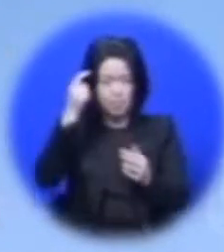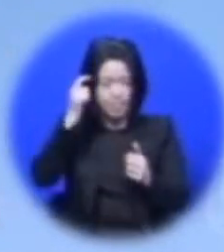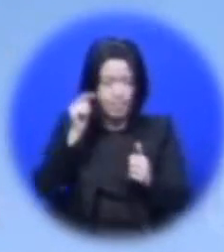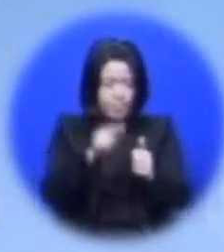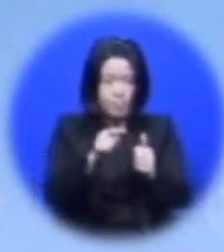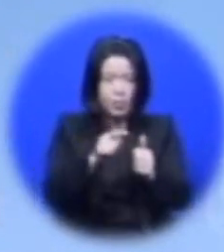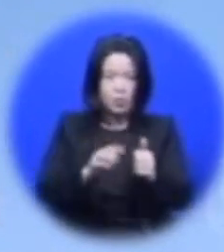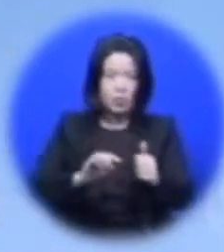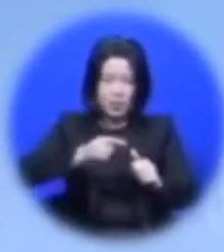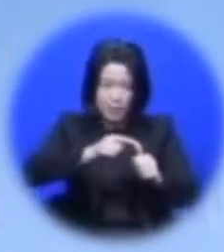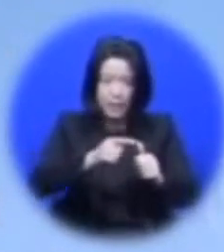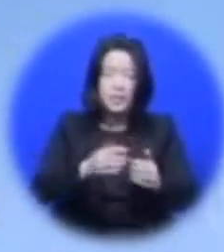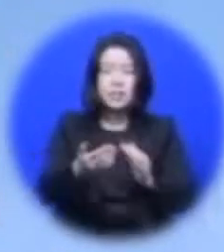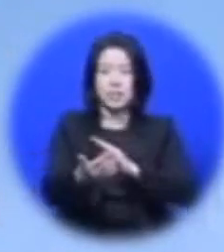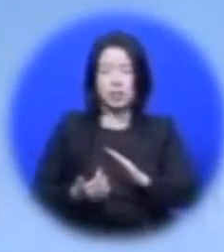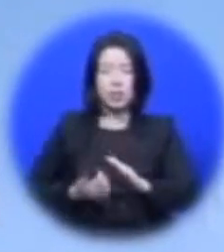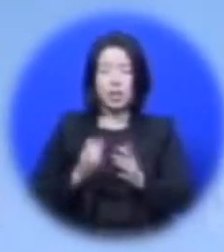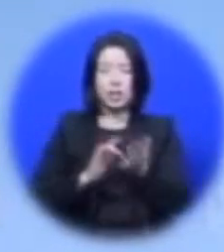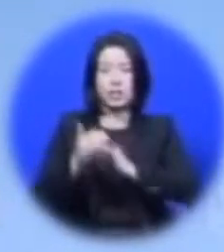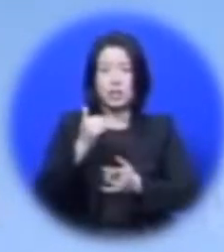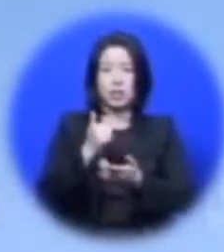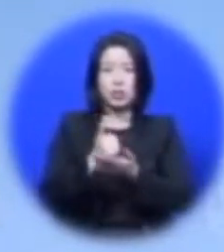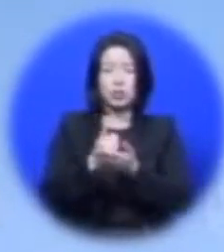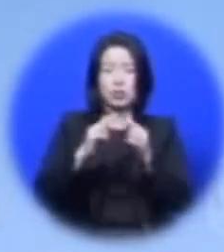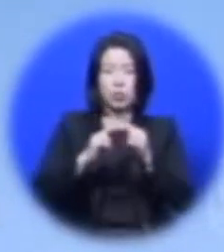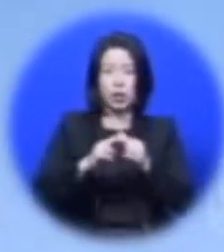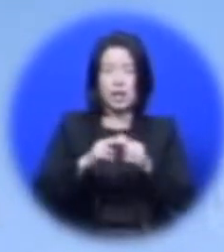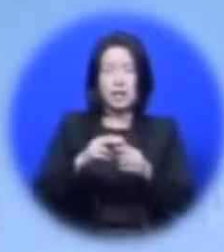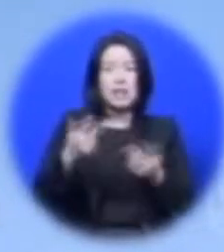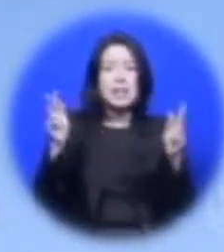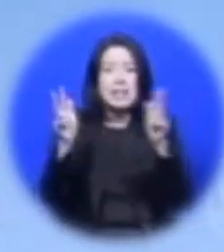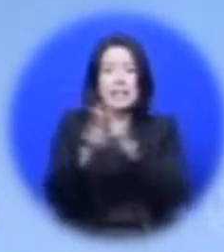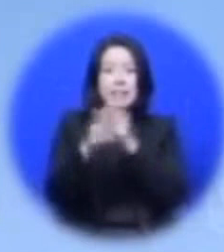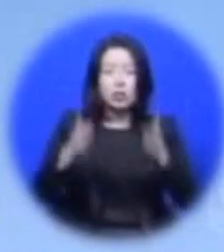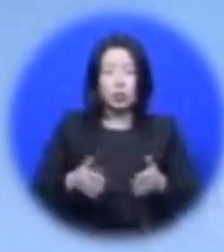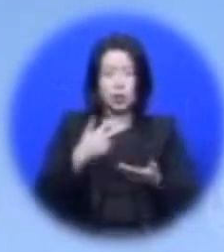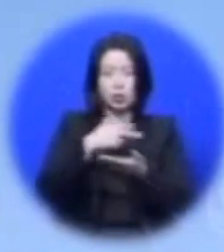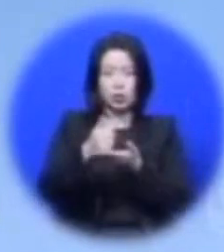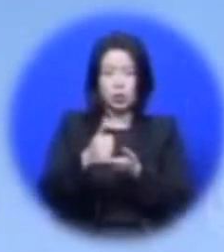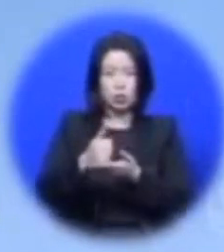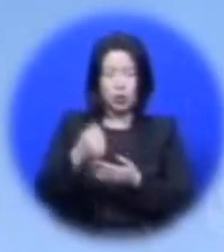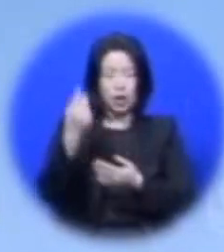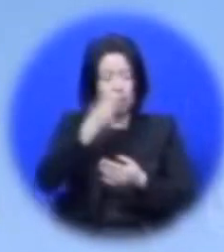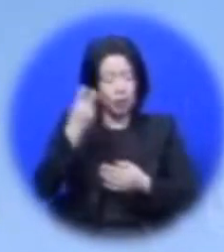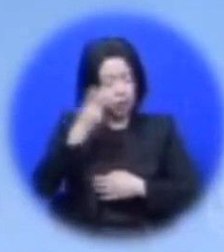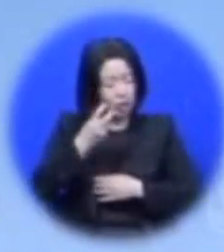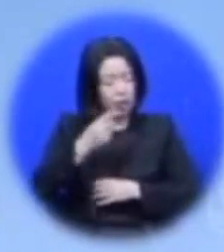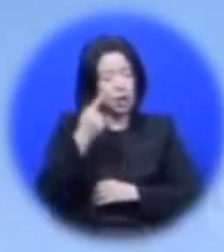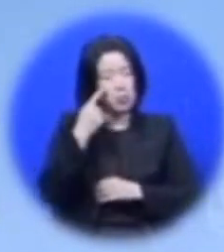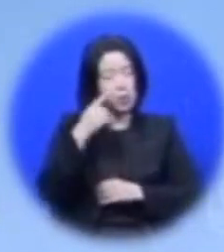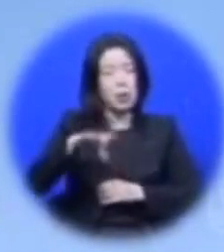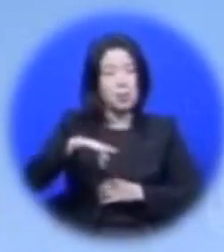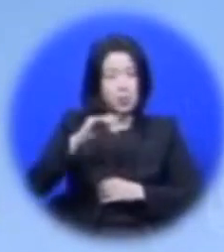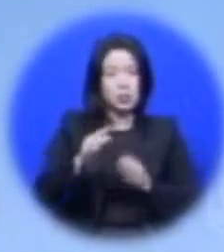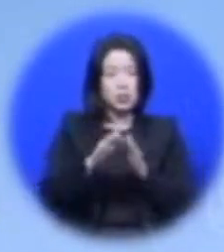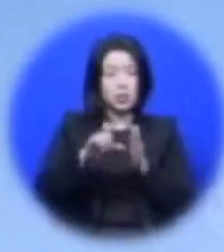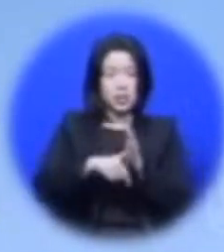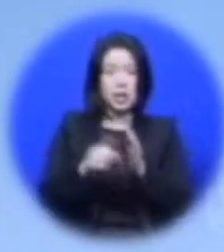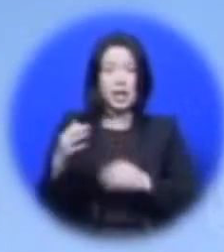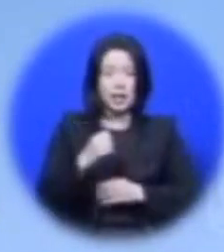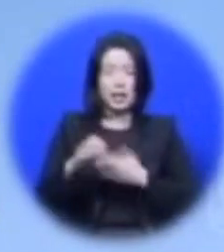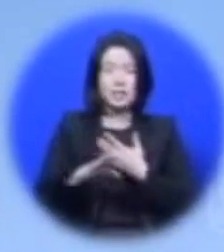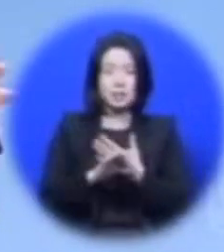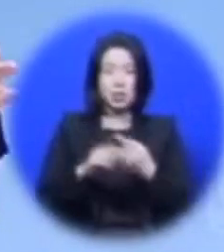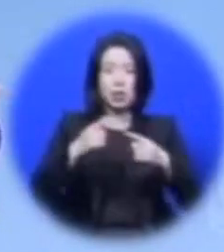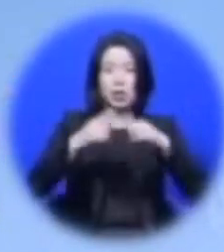전에 예수님과 일주일 동안 주님과 관계를 점검하는 시간을 먼저 가지면 교우